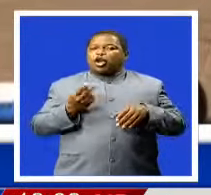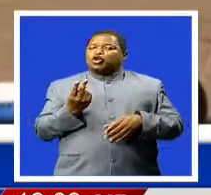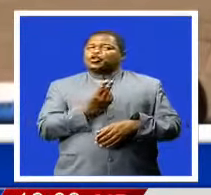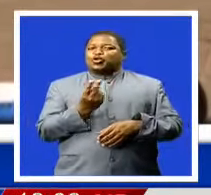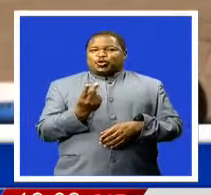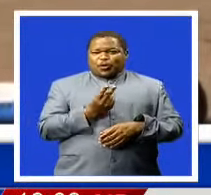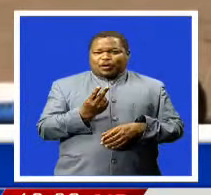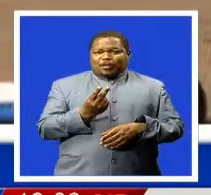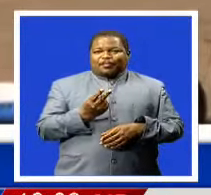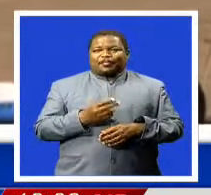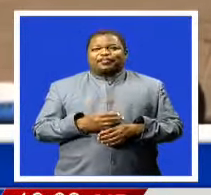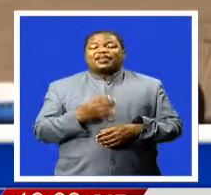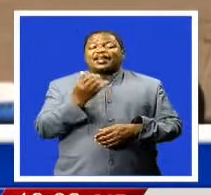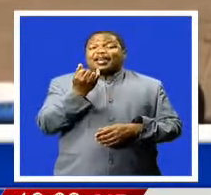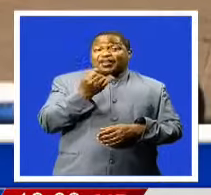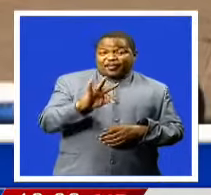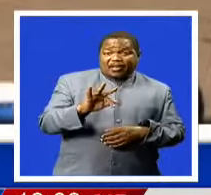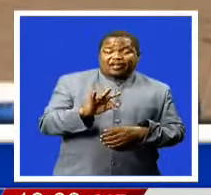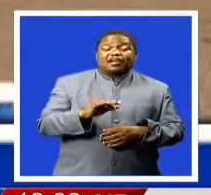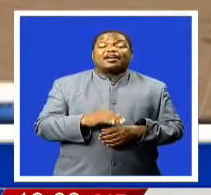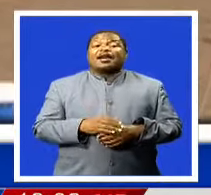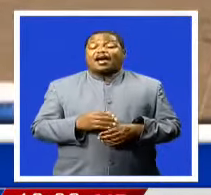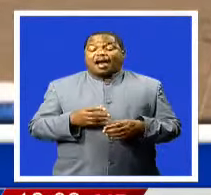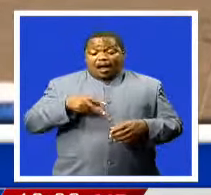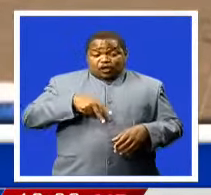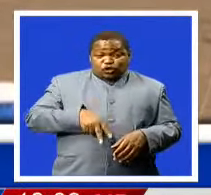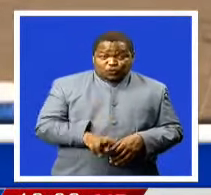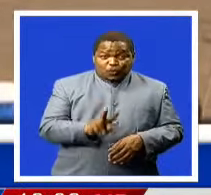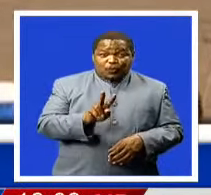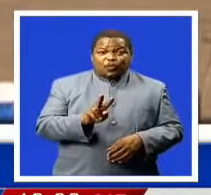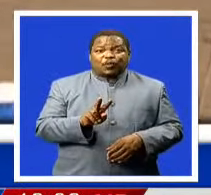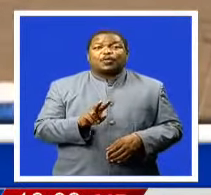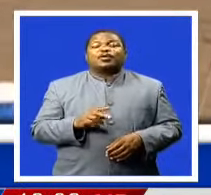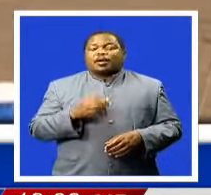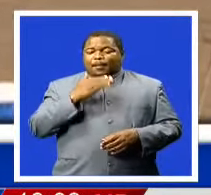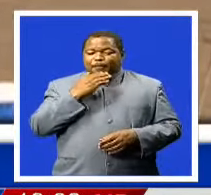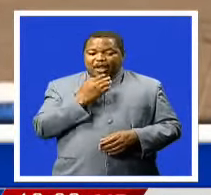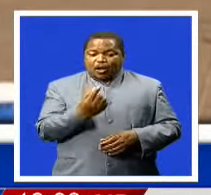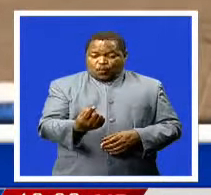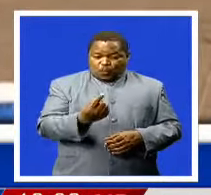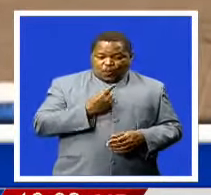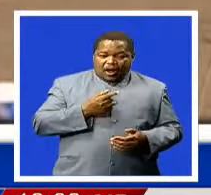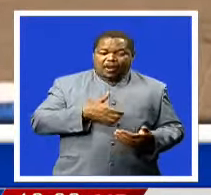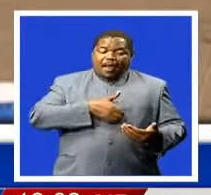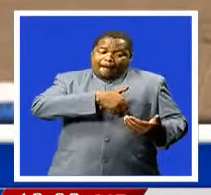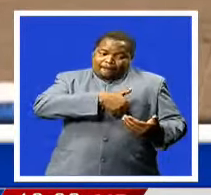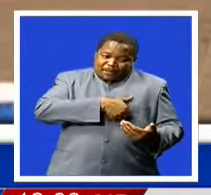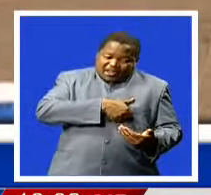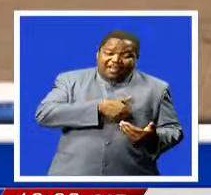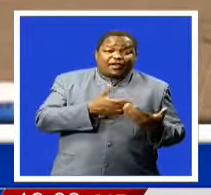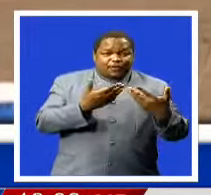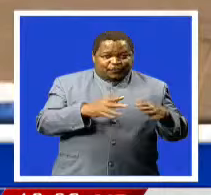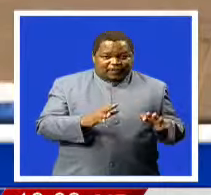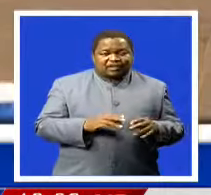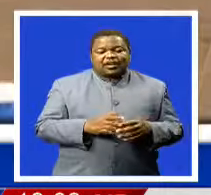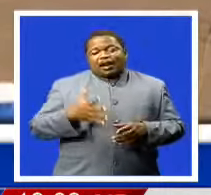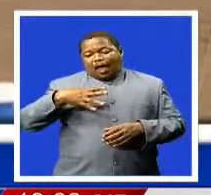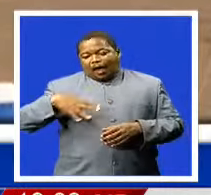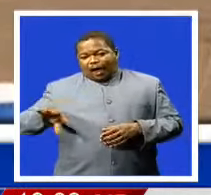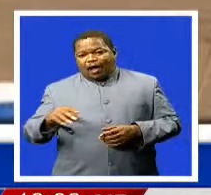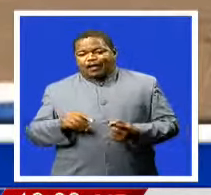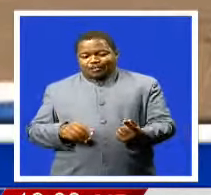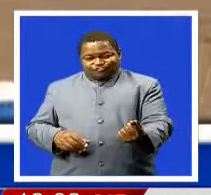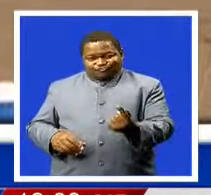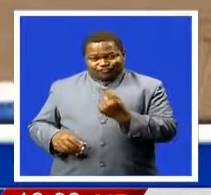wenwe kunene amunye sonke ngasikhathisini uyathatha make amunyise loyi ambeke amunyise